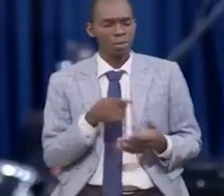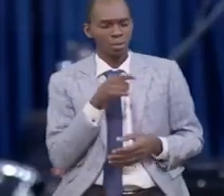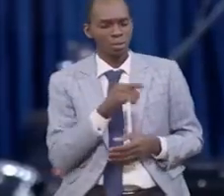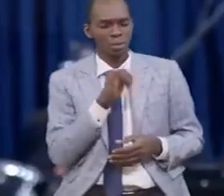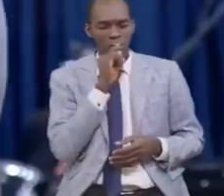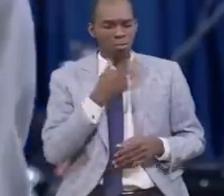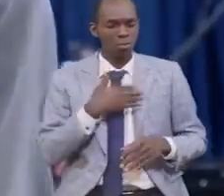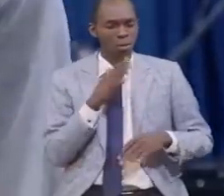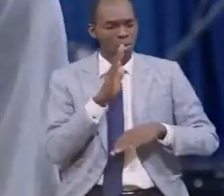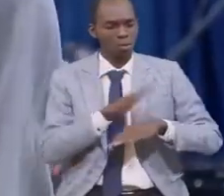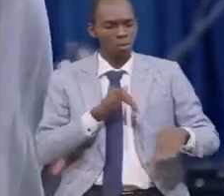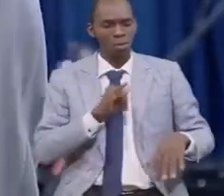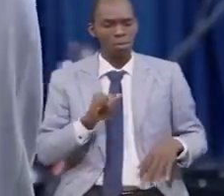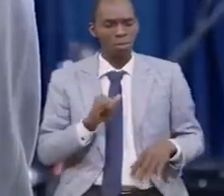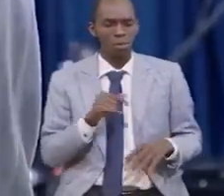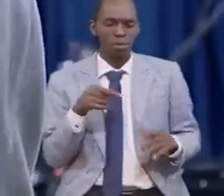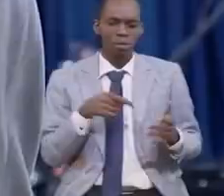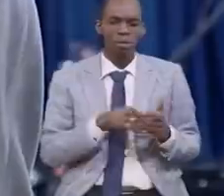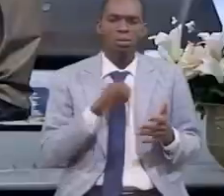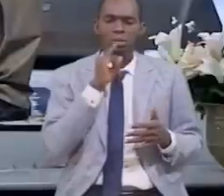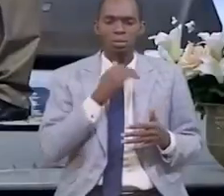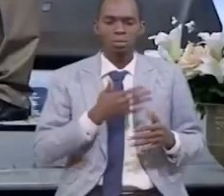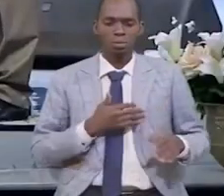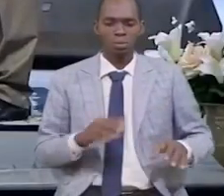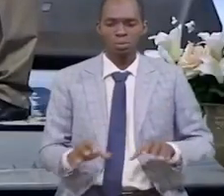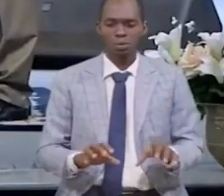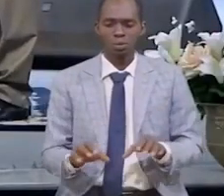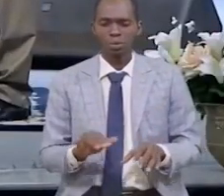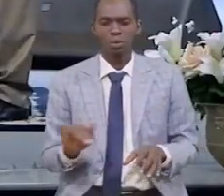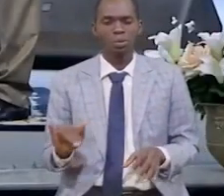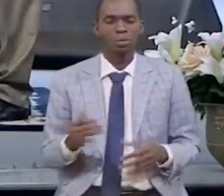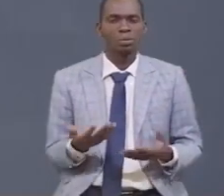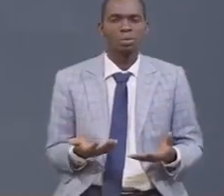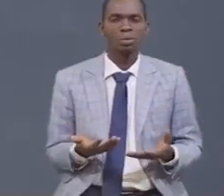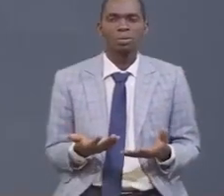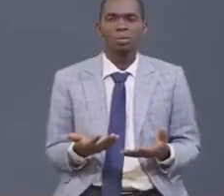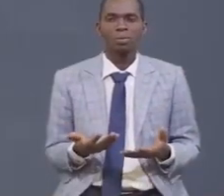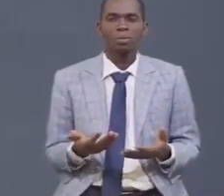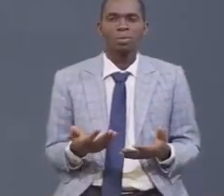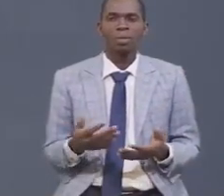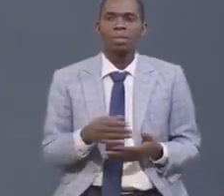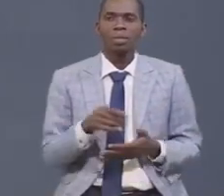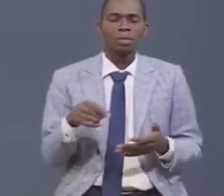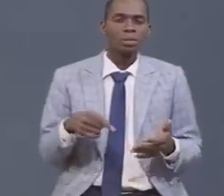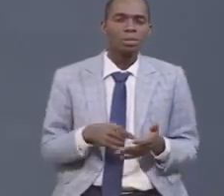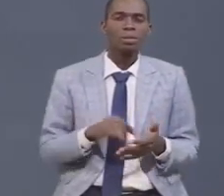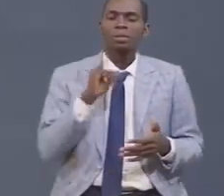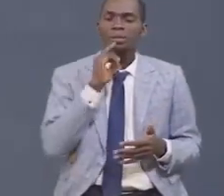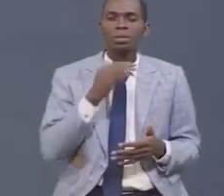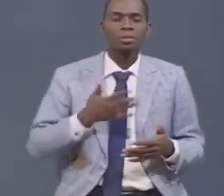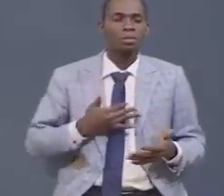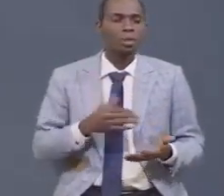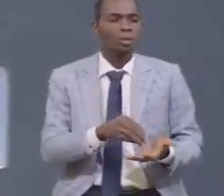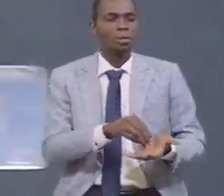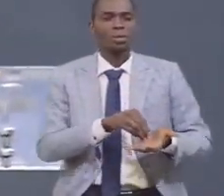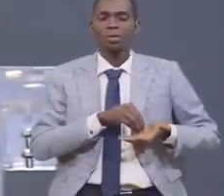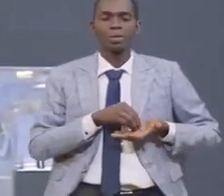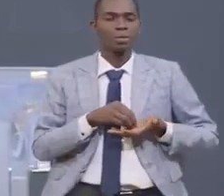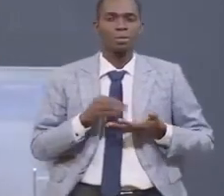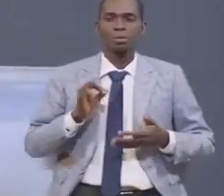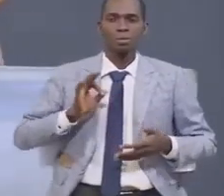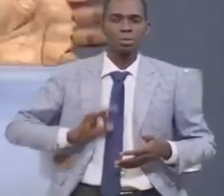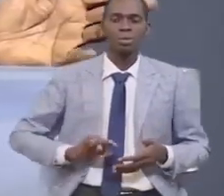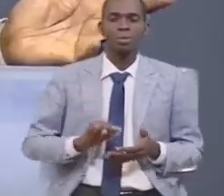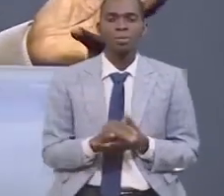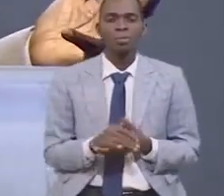నా యొక్క పిలుపు. దట్స్ మై ఎంగేజ్మెంట్. ఇది నేను నిర్వహిస్తున్న పని. దట్స్ మై ఎంటైటిల్మెంట్. ఇది నాకు నియమించబడ్డ